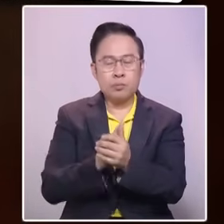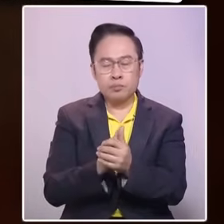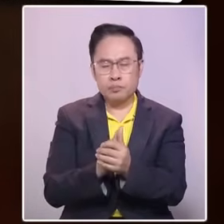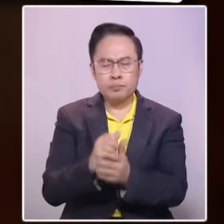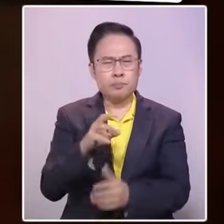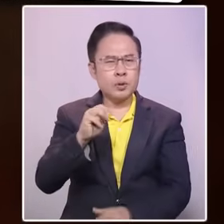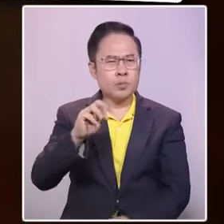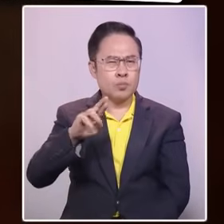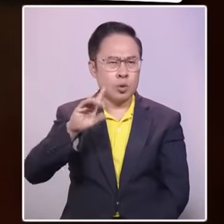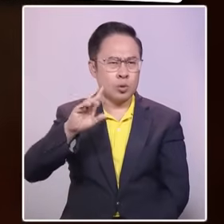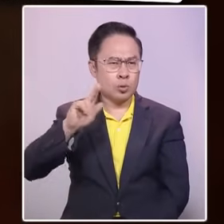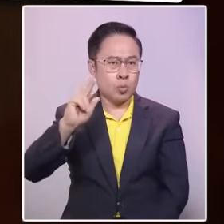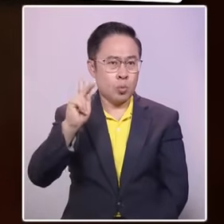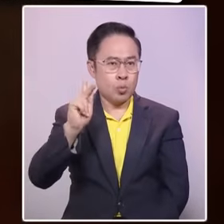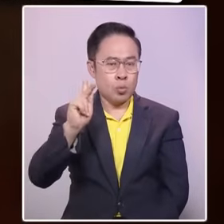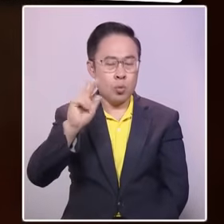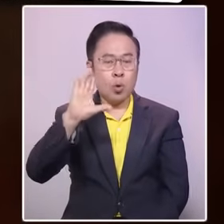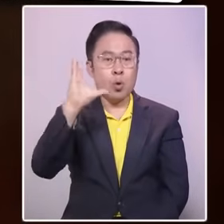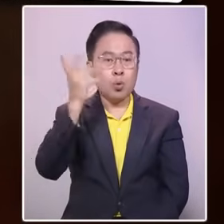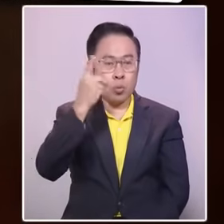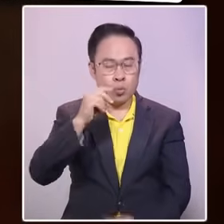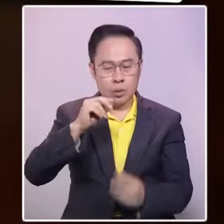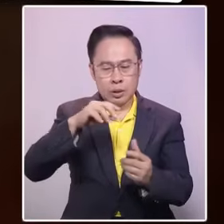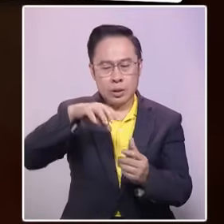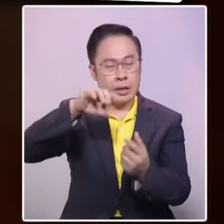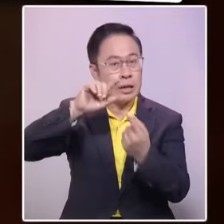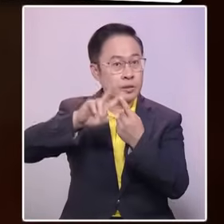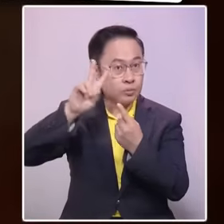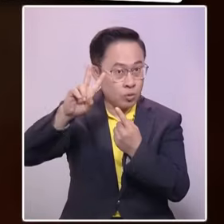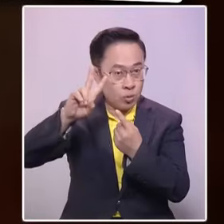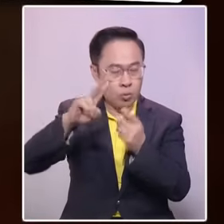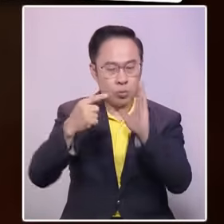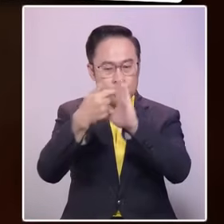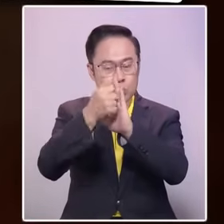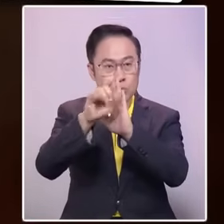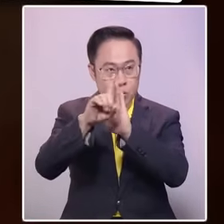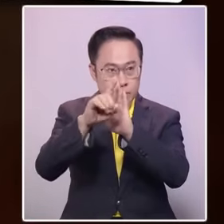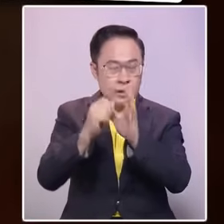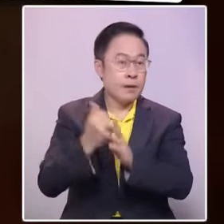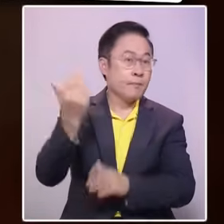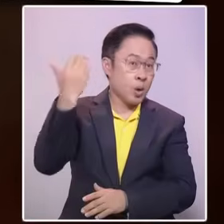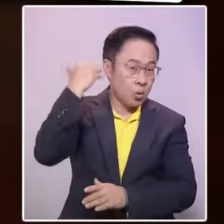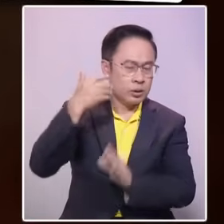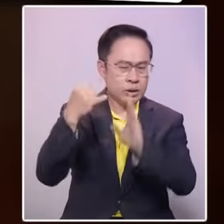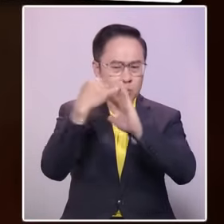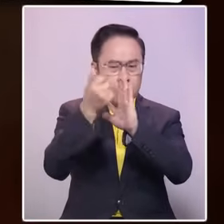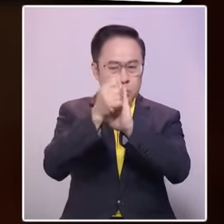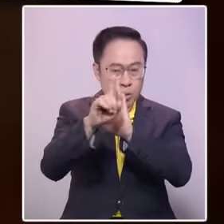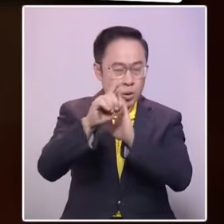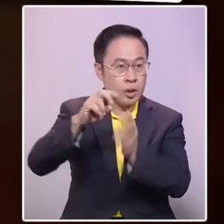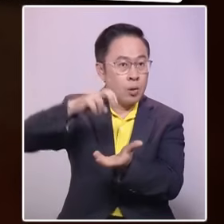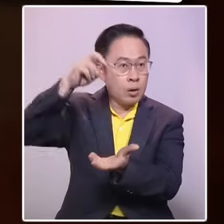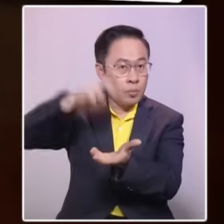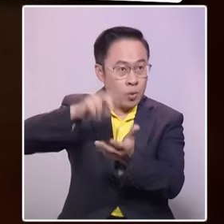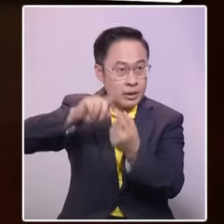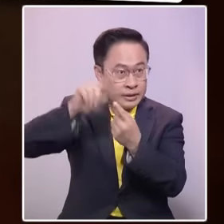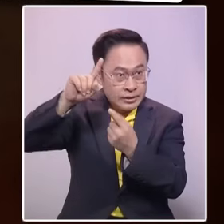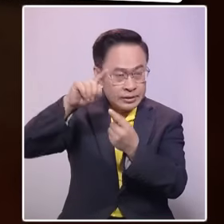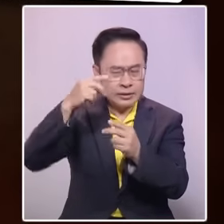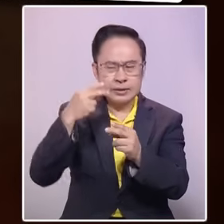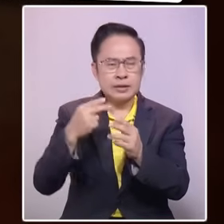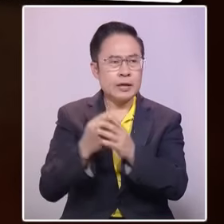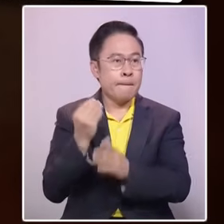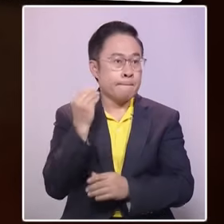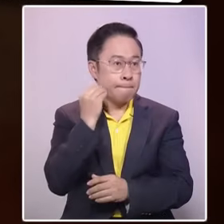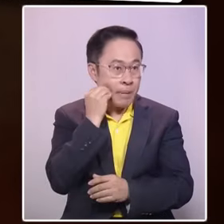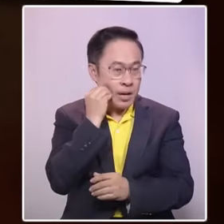แห่งที่ 2ของจังหวัดอุดรธานีอย่างที่คุณหนวแน่ได้บอกไปนี่นะฮะต่อจากบ้านเชียงก็ถือว่าเป็นแหล่งมรดกโลกลำดับที่ 8และเป็น